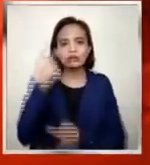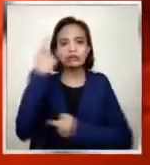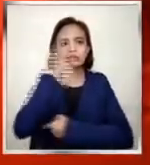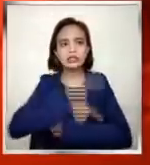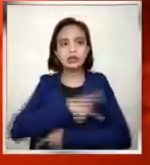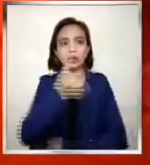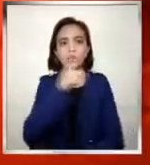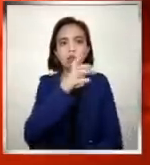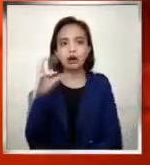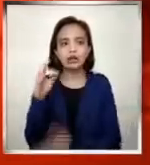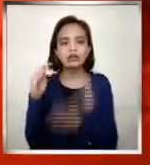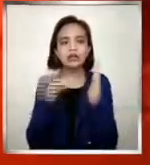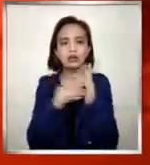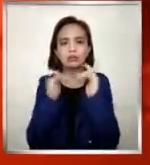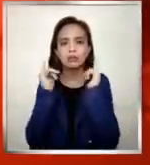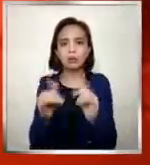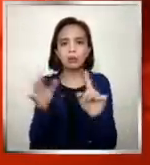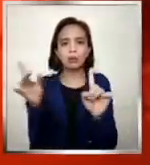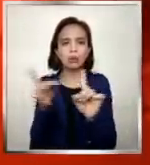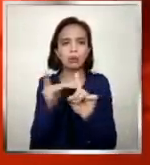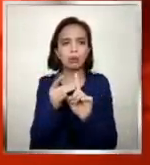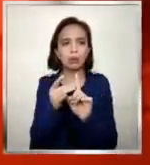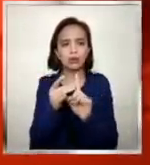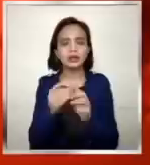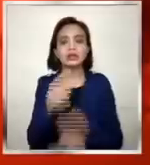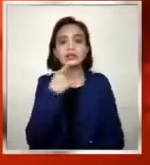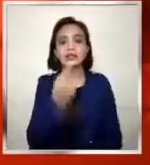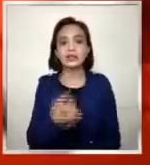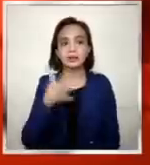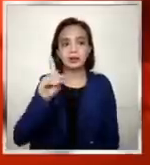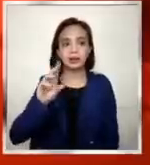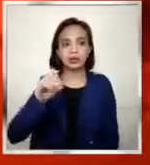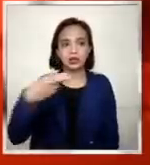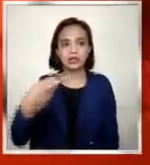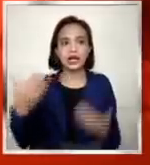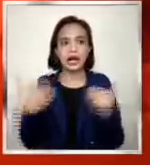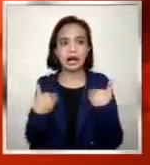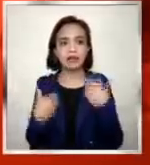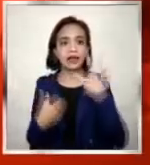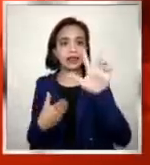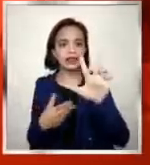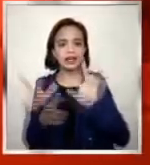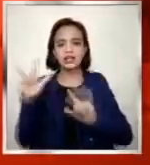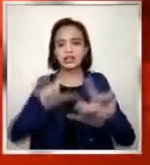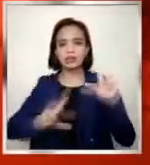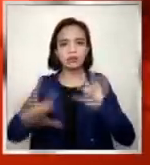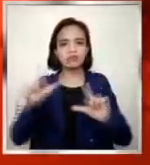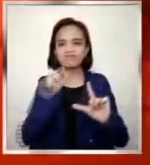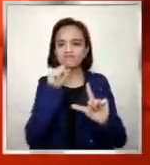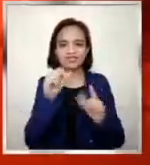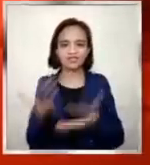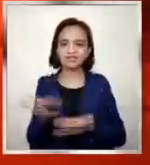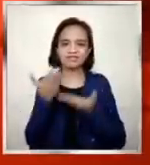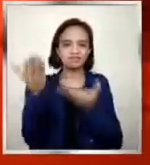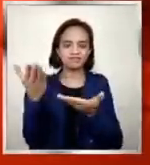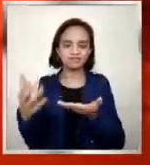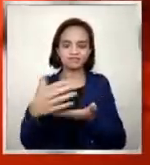ang active cases. Sabi pa ng DOH, may 3 laboratoryong hindi nakapagsumite ng datos.